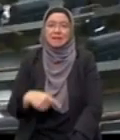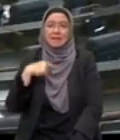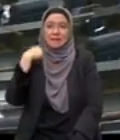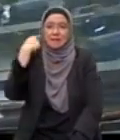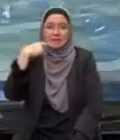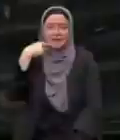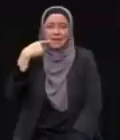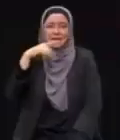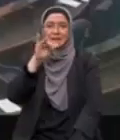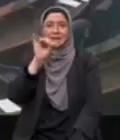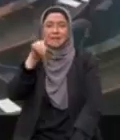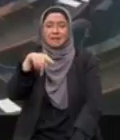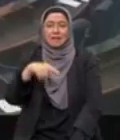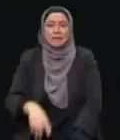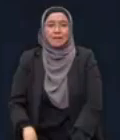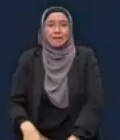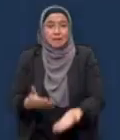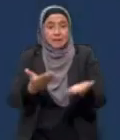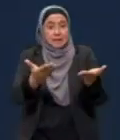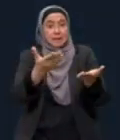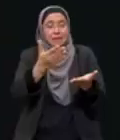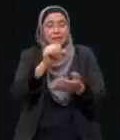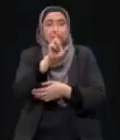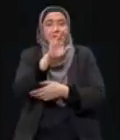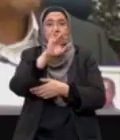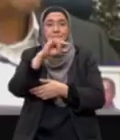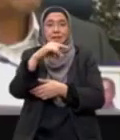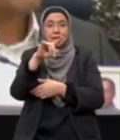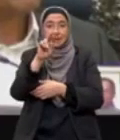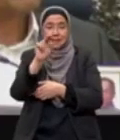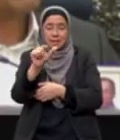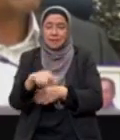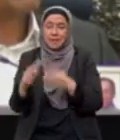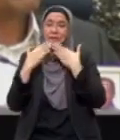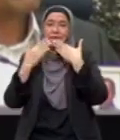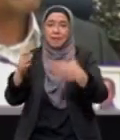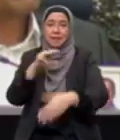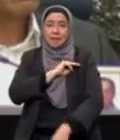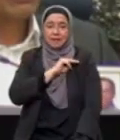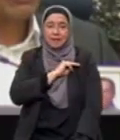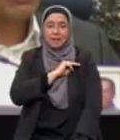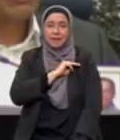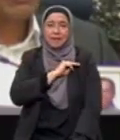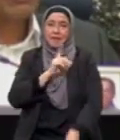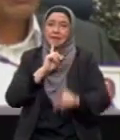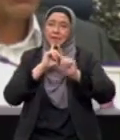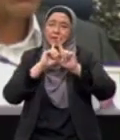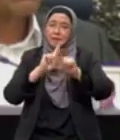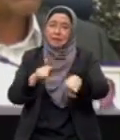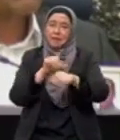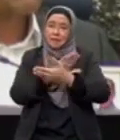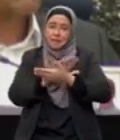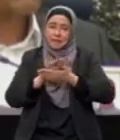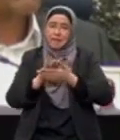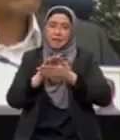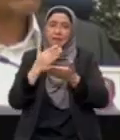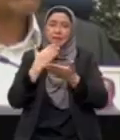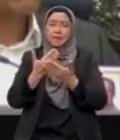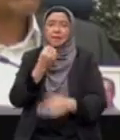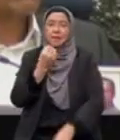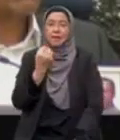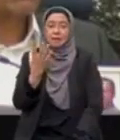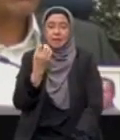Ging terima kasih kepada menteri yang telah memberikan jawapan yang sangat baik beberapa pindaan yang telah